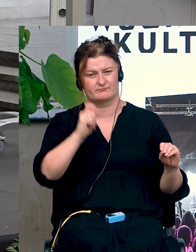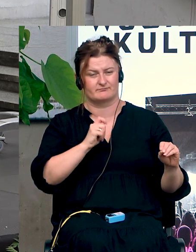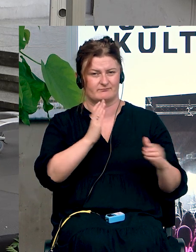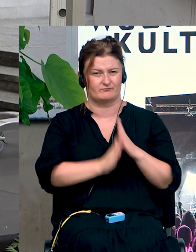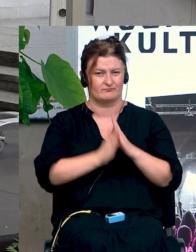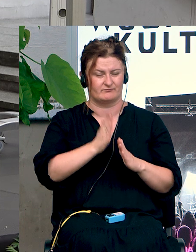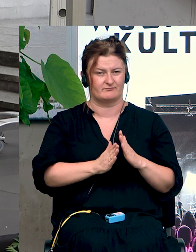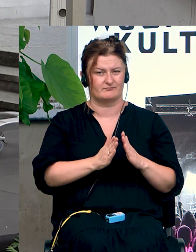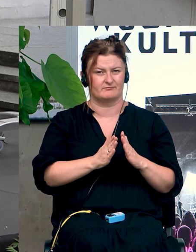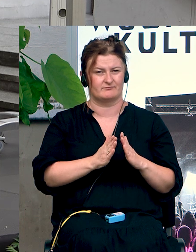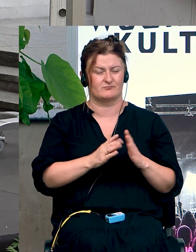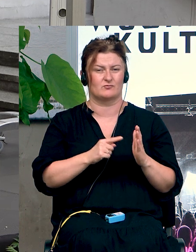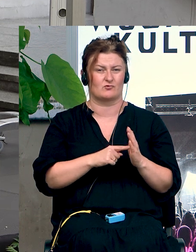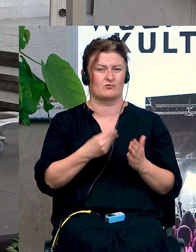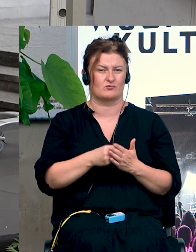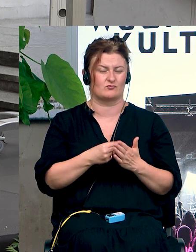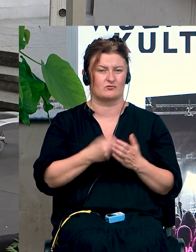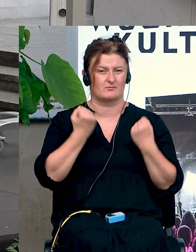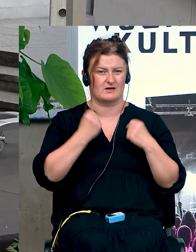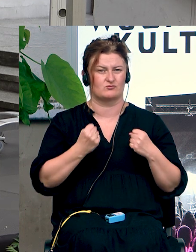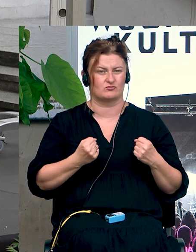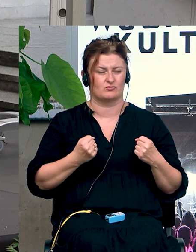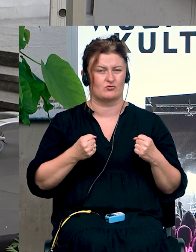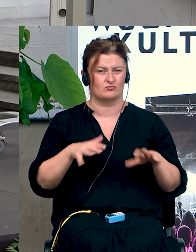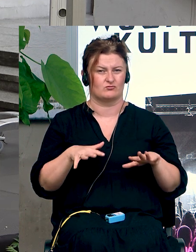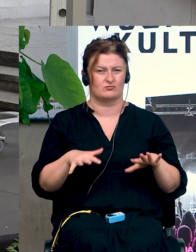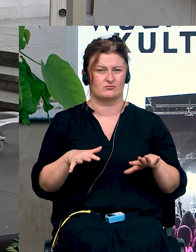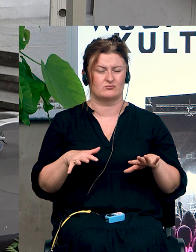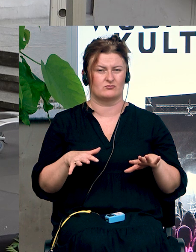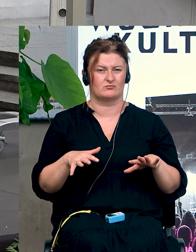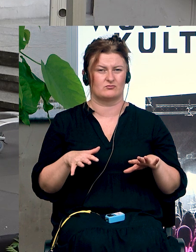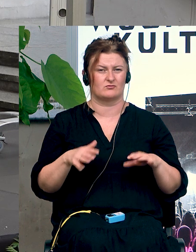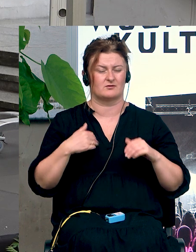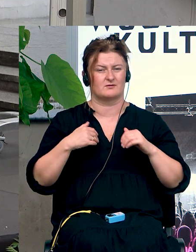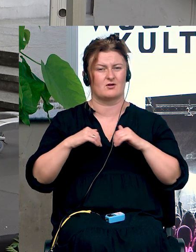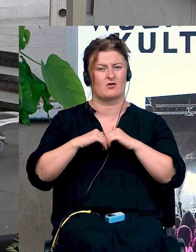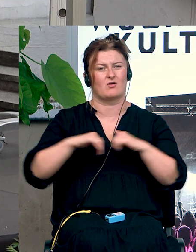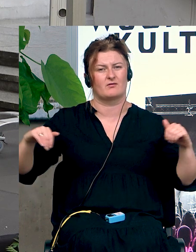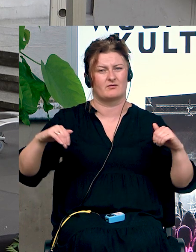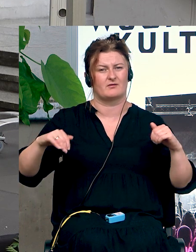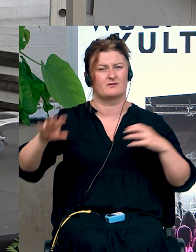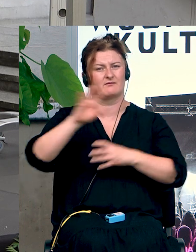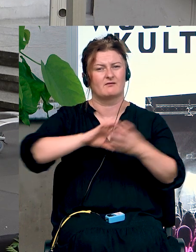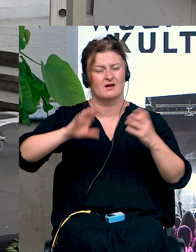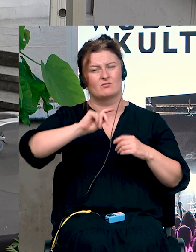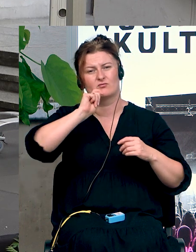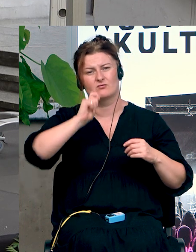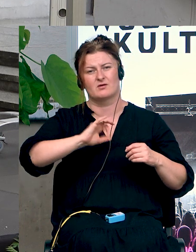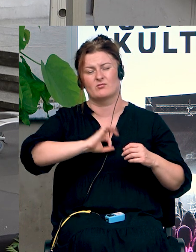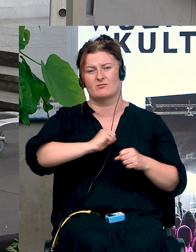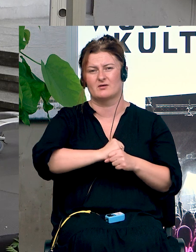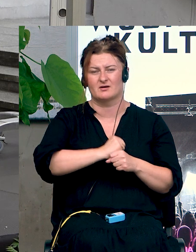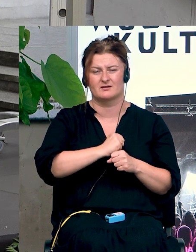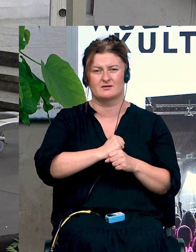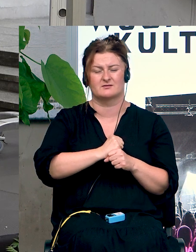Це коштує мені дуже багато, це коштує мені відірвання від українського контексту, від моєї праці і від